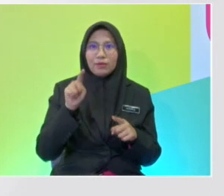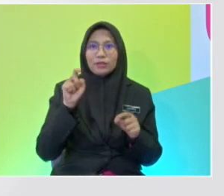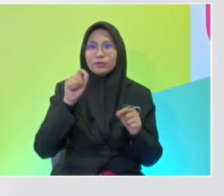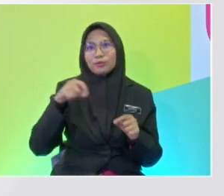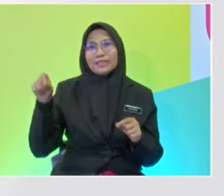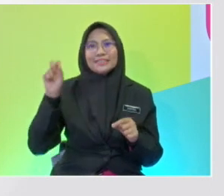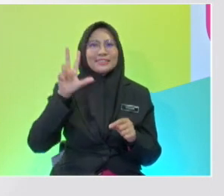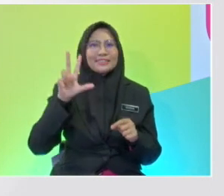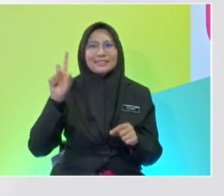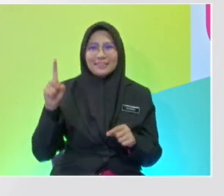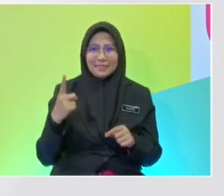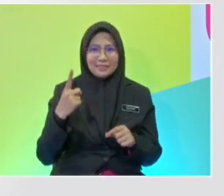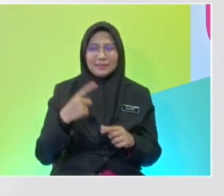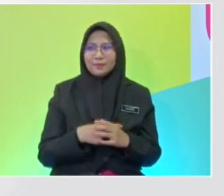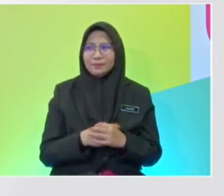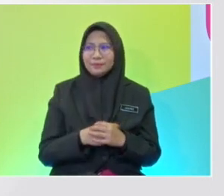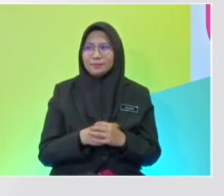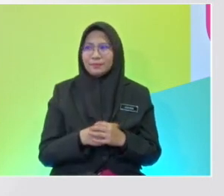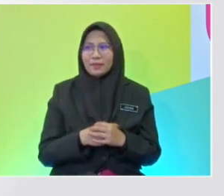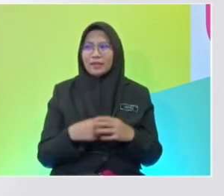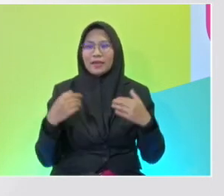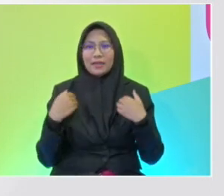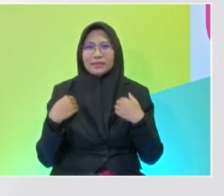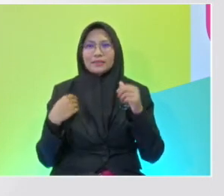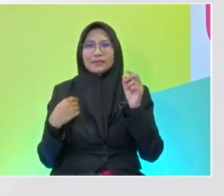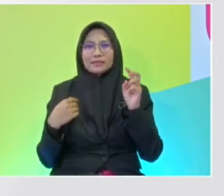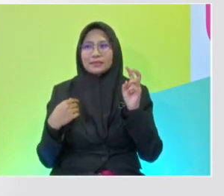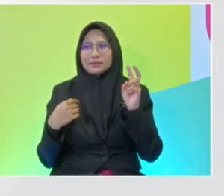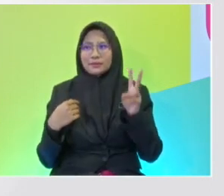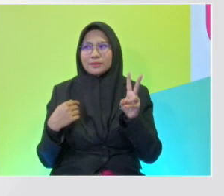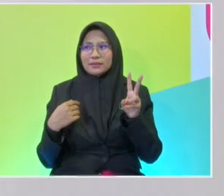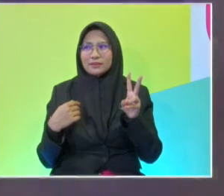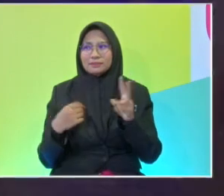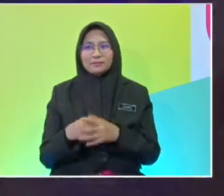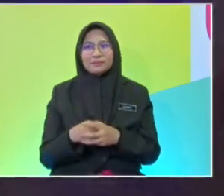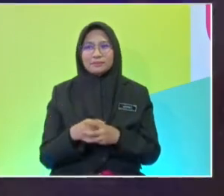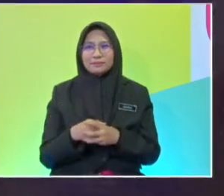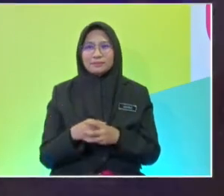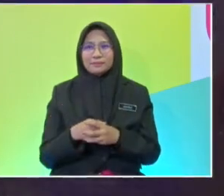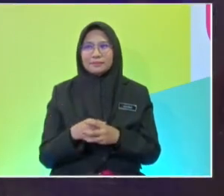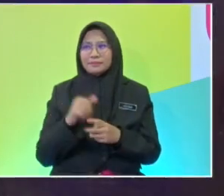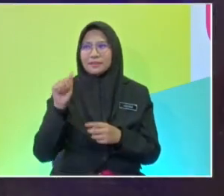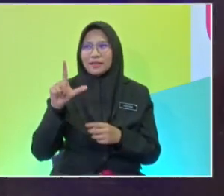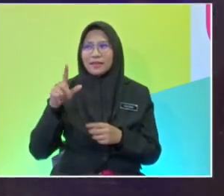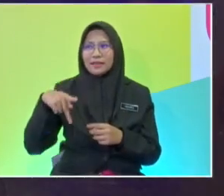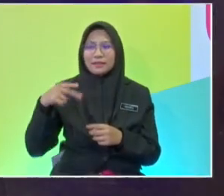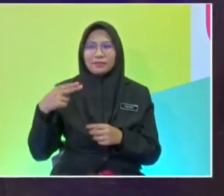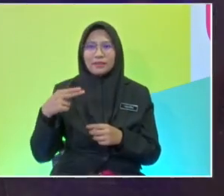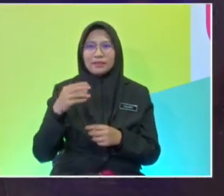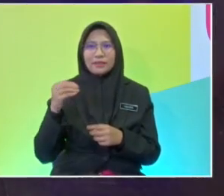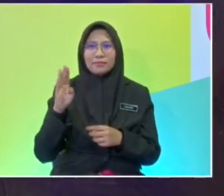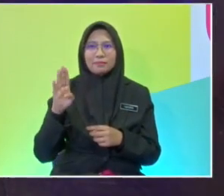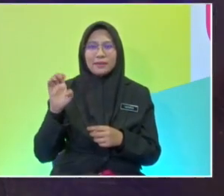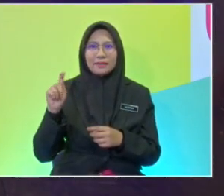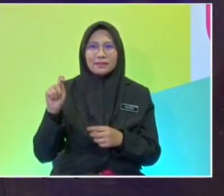saja Alfa dan Beta baik itulah dia penerangan berkaitan dengan contoh soal dan